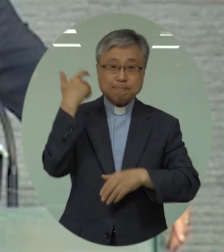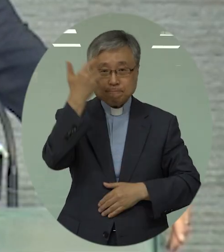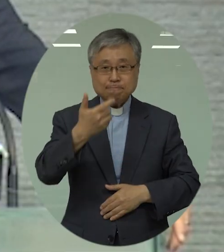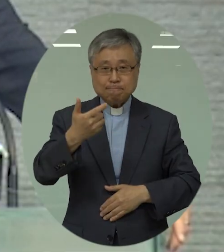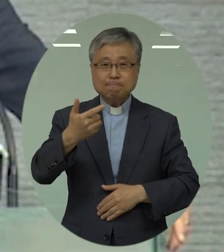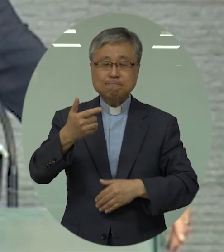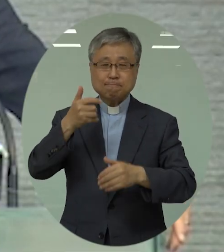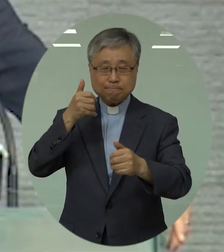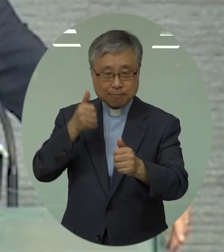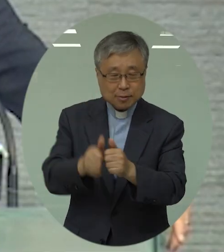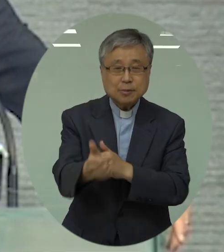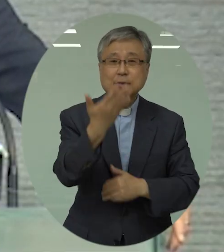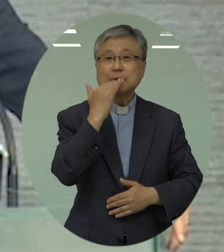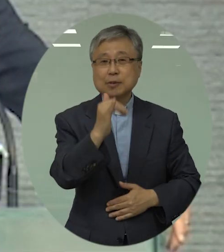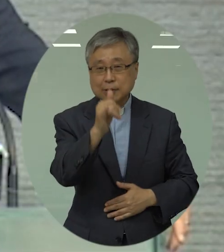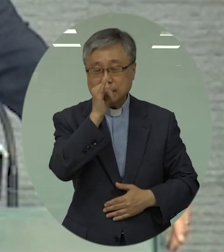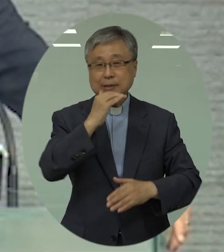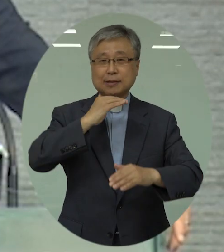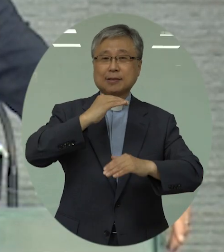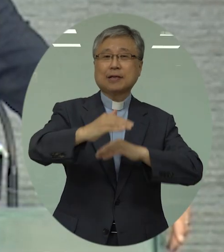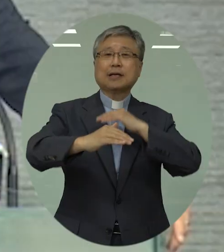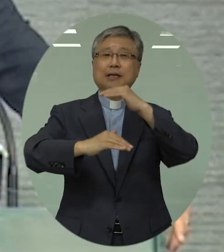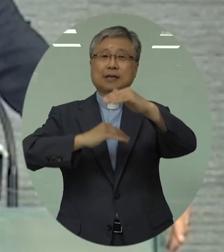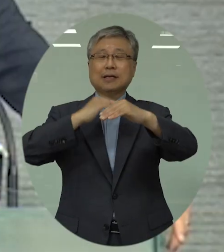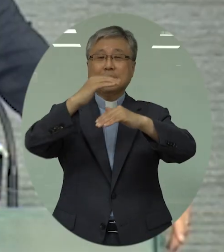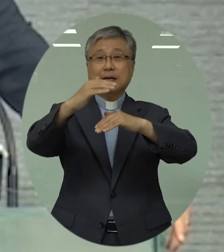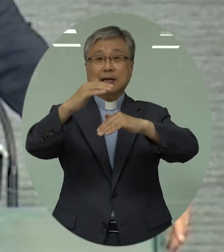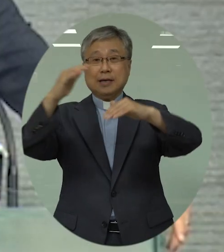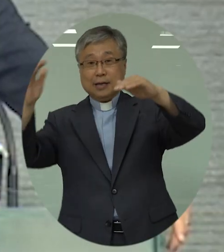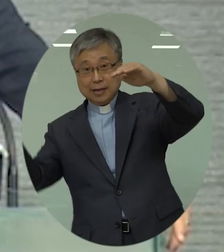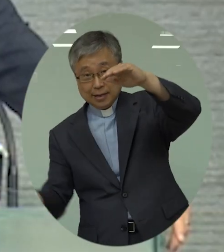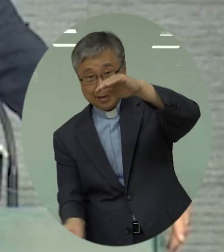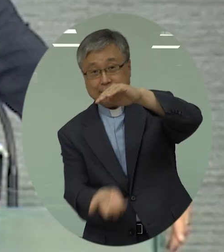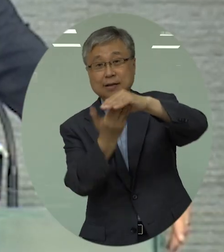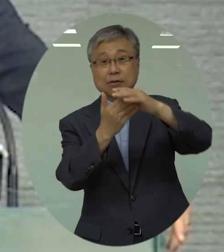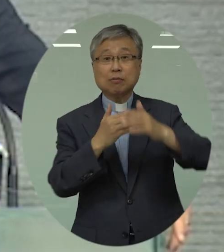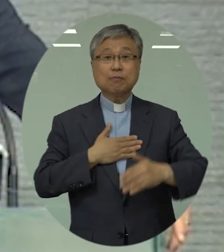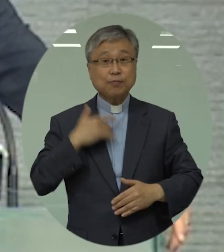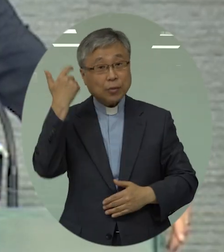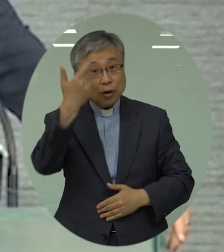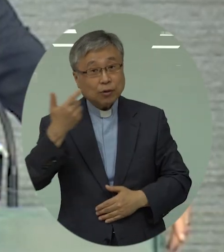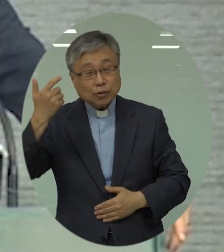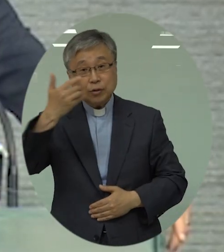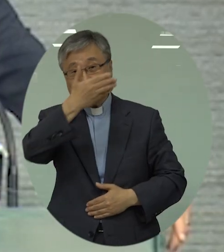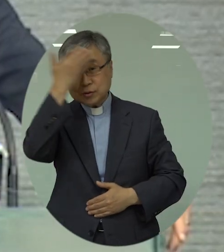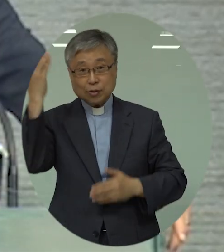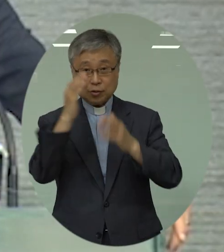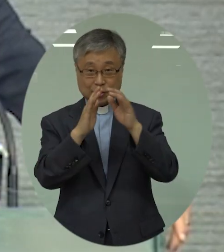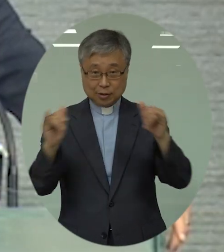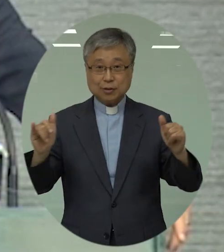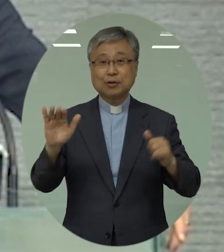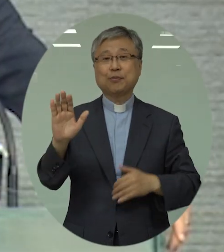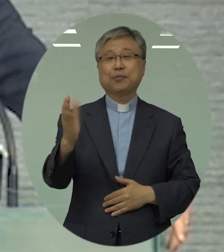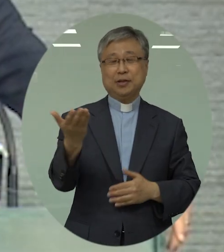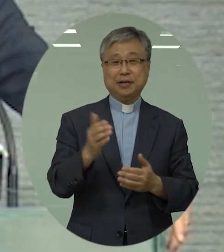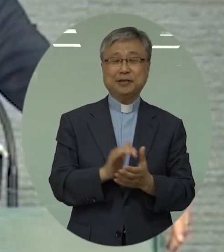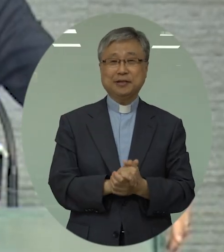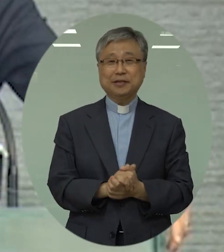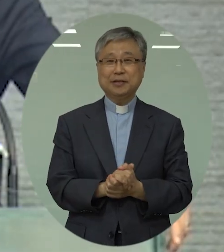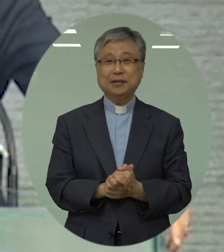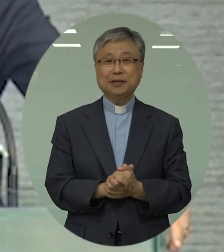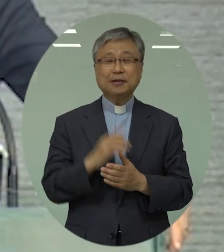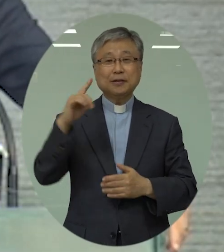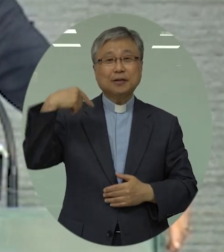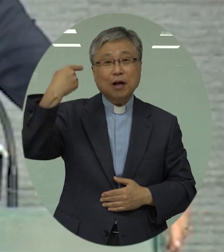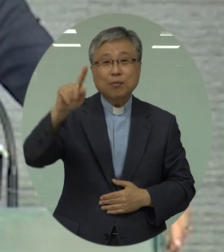이길 수도 있는 단계에 도달했다. 이게 바로 영적 청년이다 이 말이죠. 그럼 그